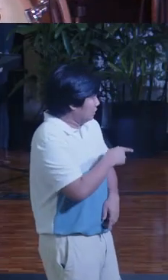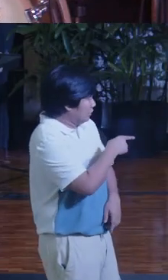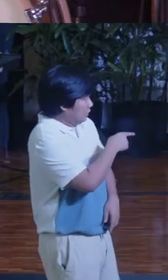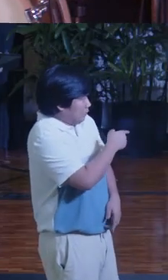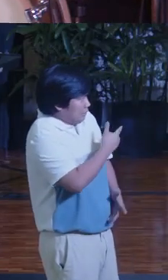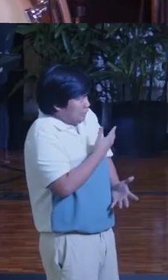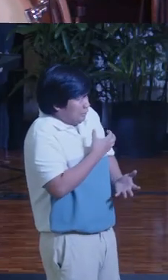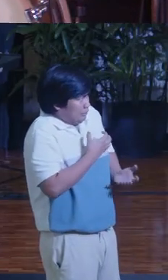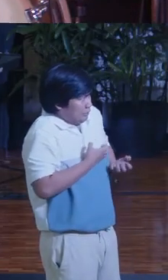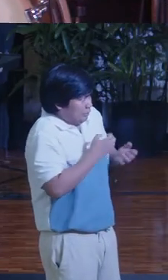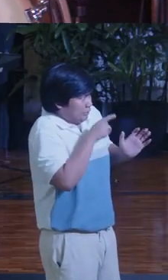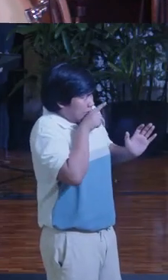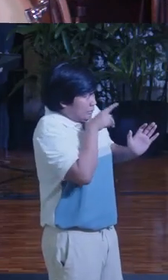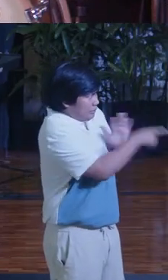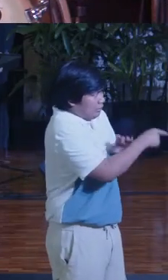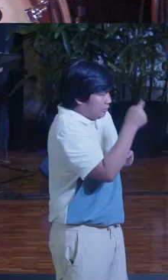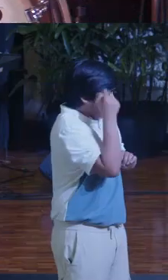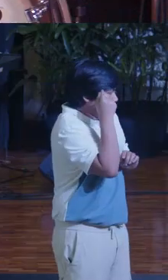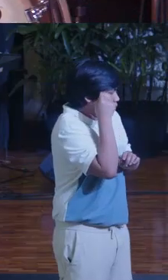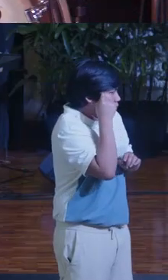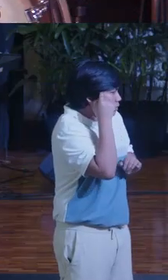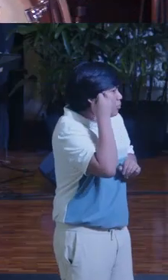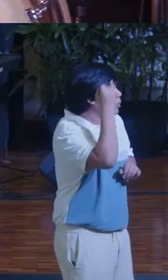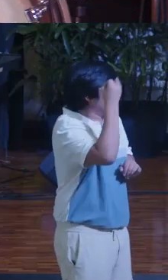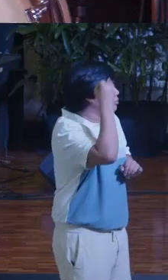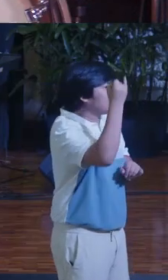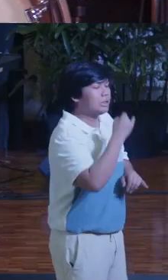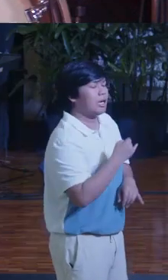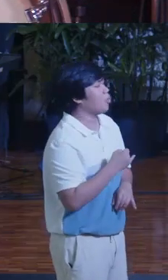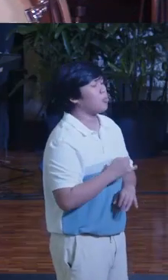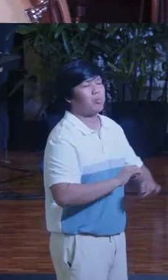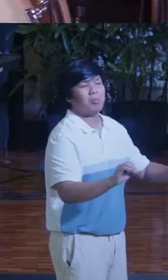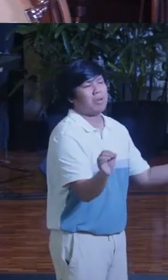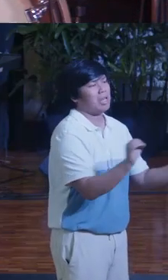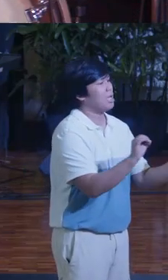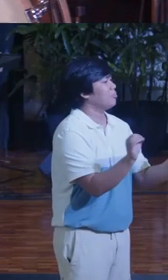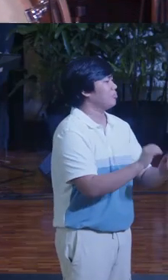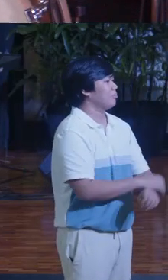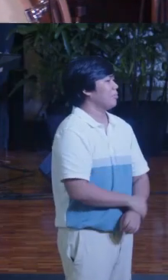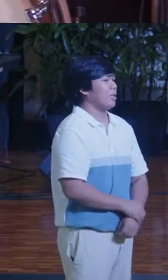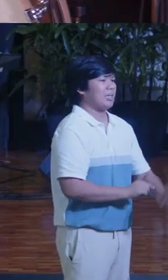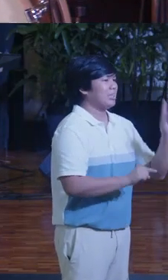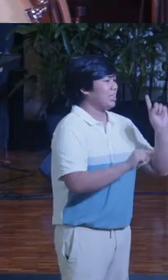ating Diyos, sino ang makakapasa? Wala po.